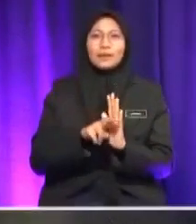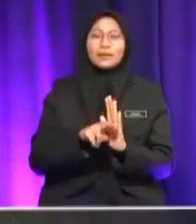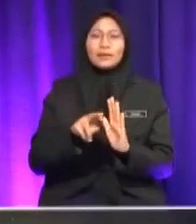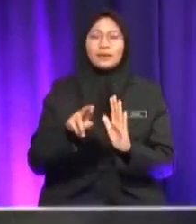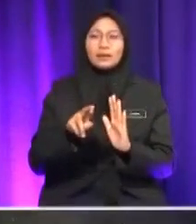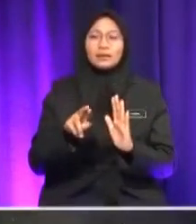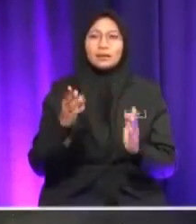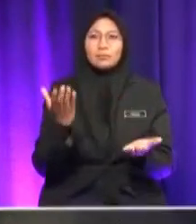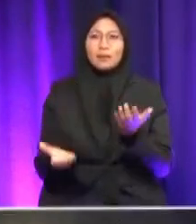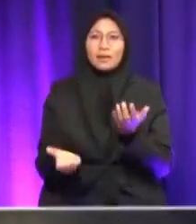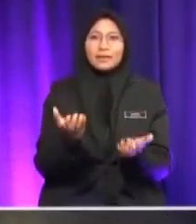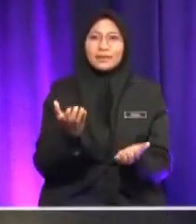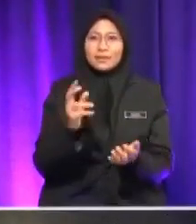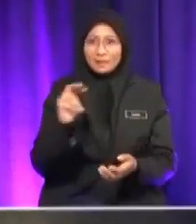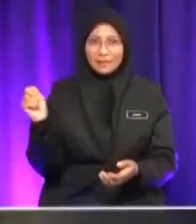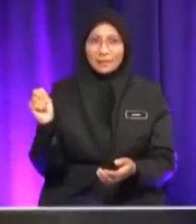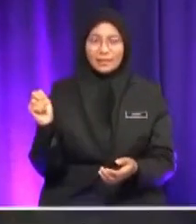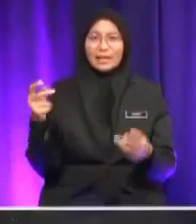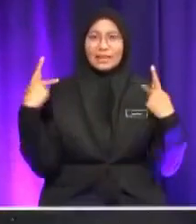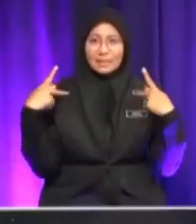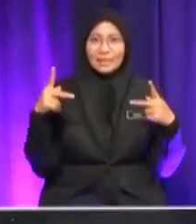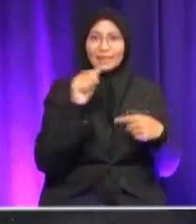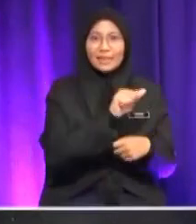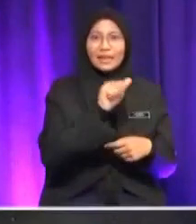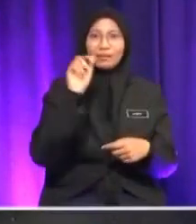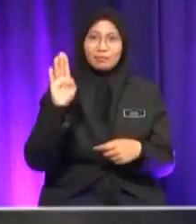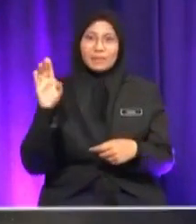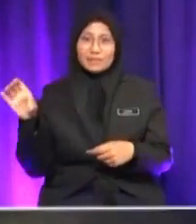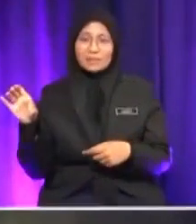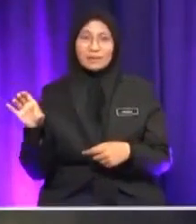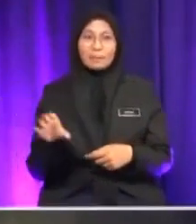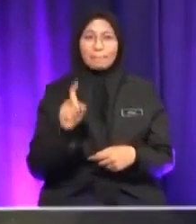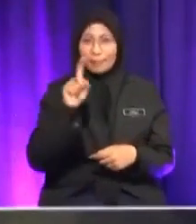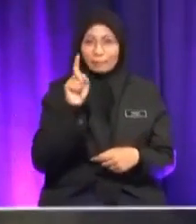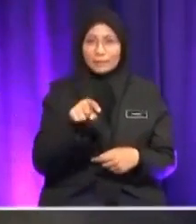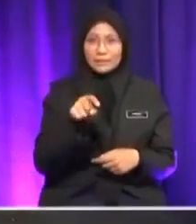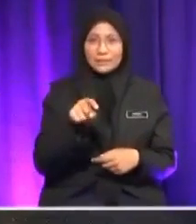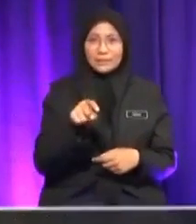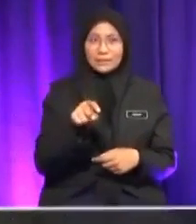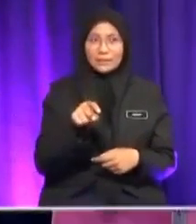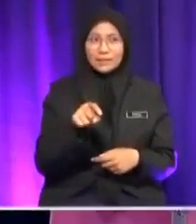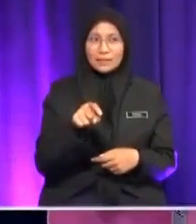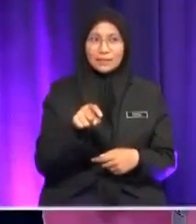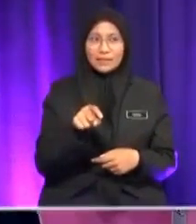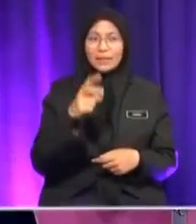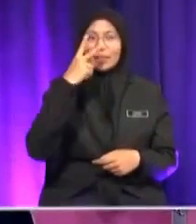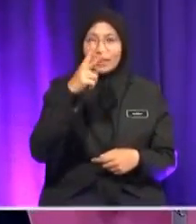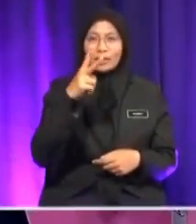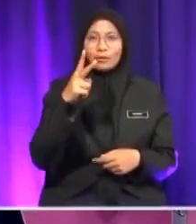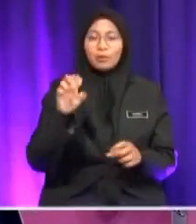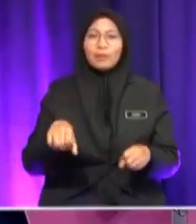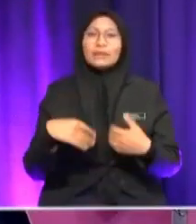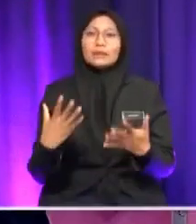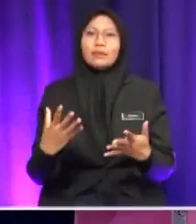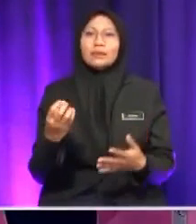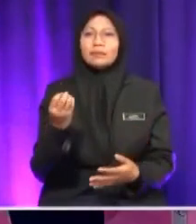perbandingan portal A, B ataupun kedai A, B, C. Lepas tu kita juga murid-murid perlu tengok kepada kos